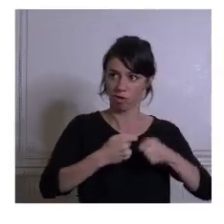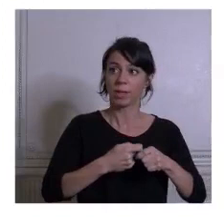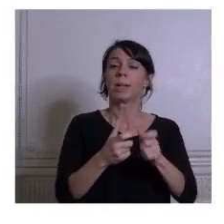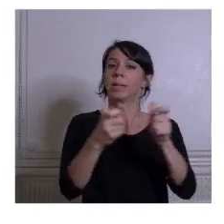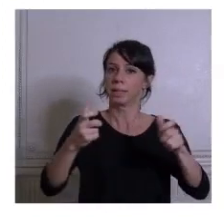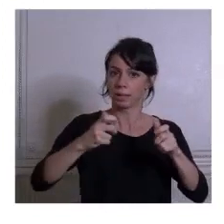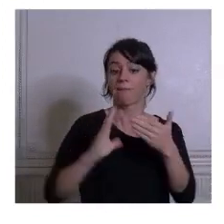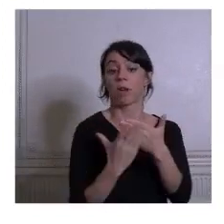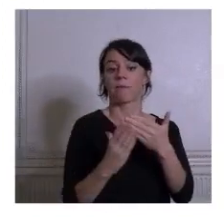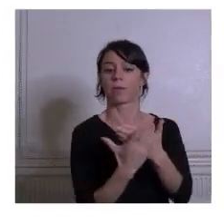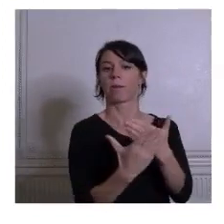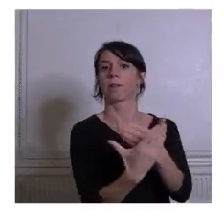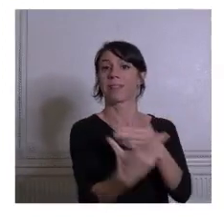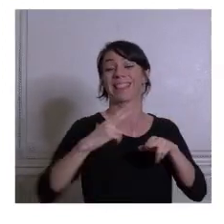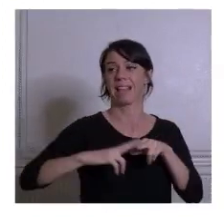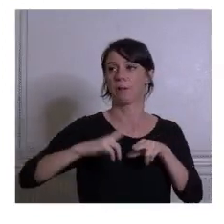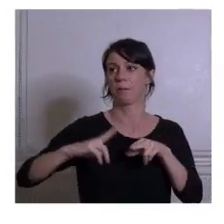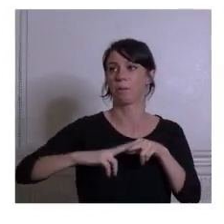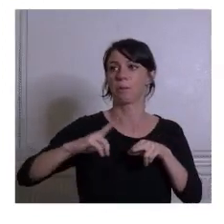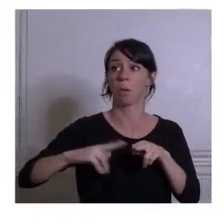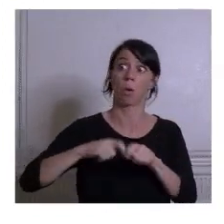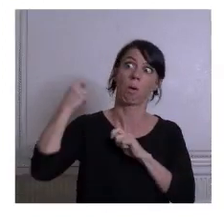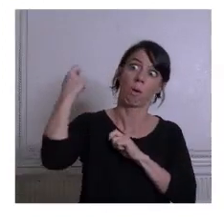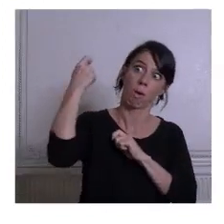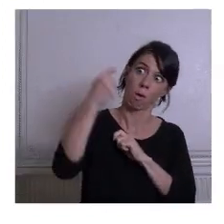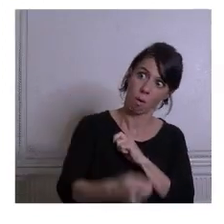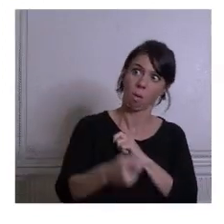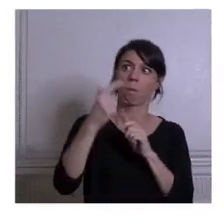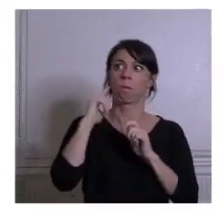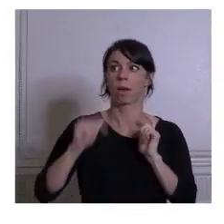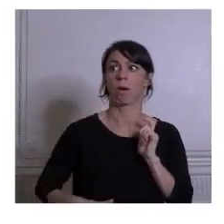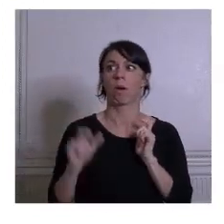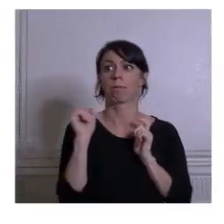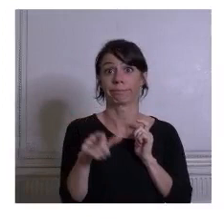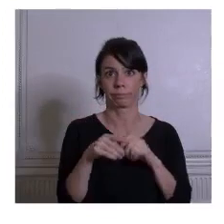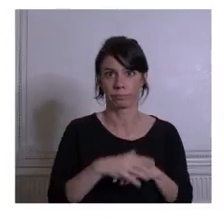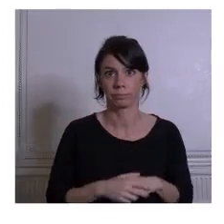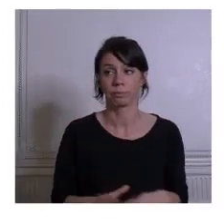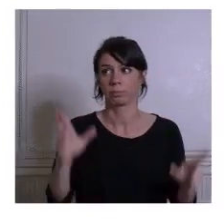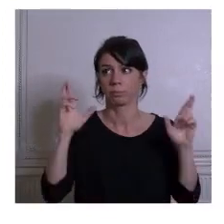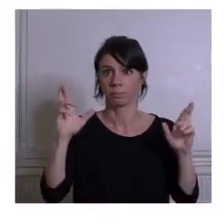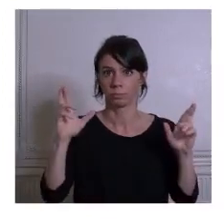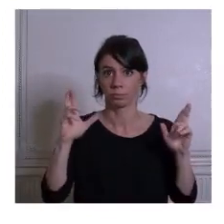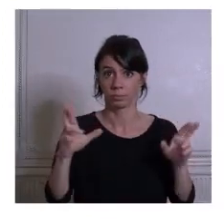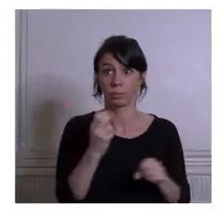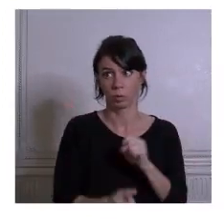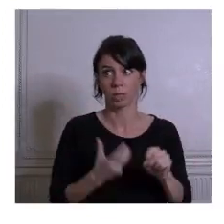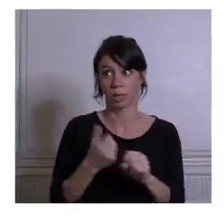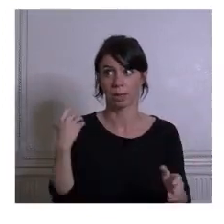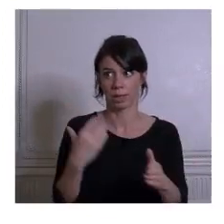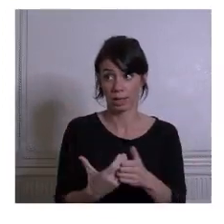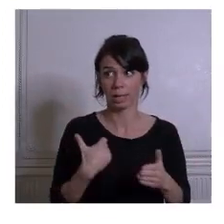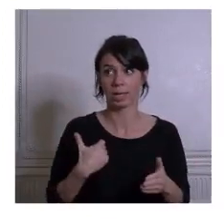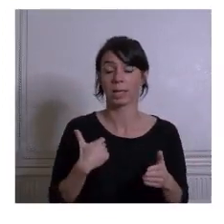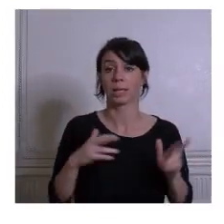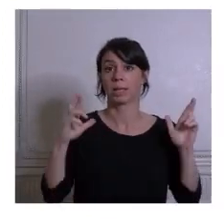Alors, y a-t-il des remarques Madame Gallard-Denelec. Oui, même sans aller au niveau européen, ce sera quand même bien agréable, y